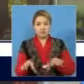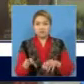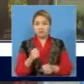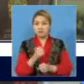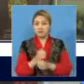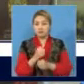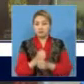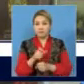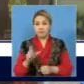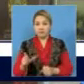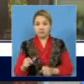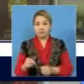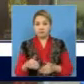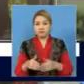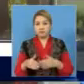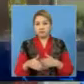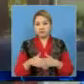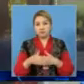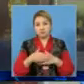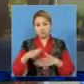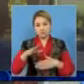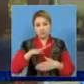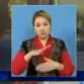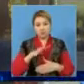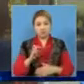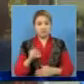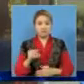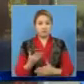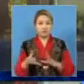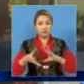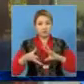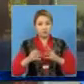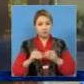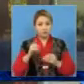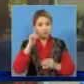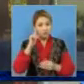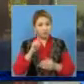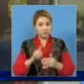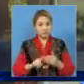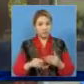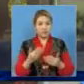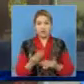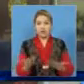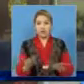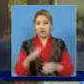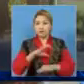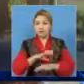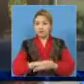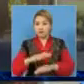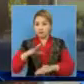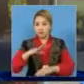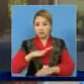үшін, адамды айыптау үшін біз әрине ревизорлардың қорытындысына сүйенеміз. Біз қандай қылмыс болса да,